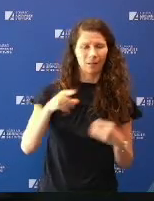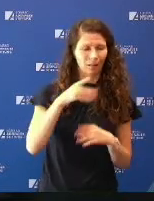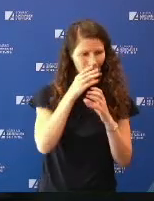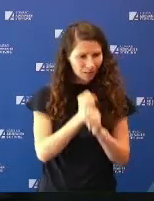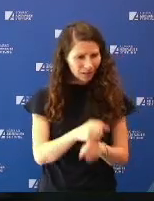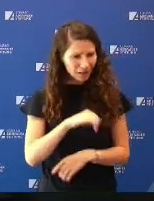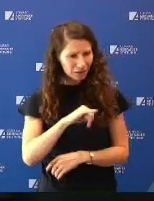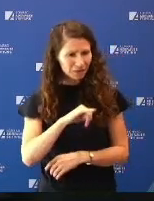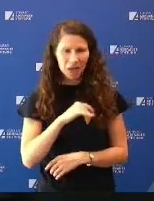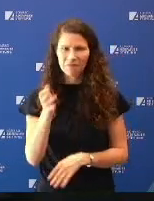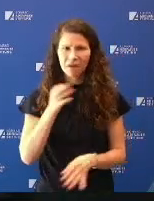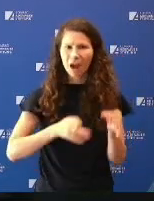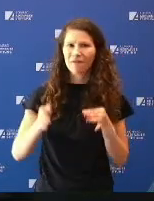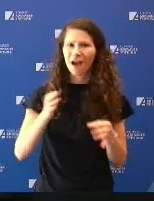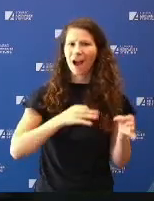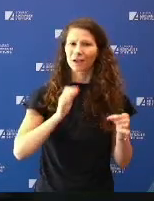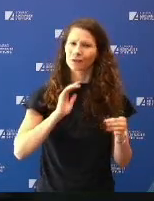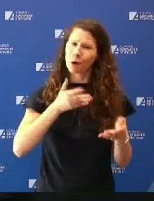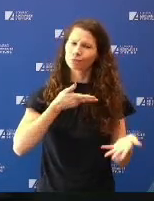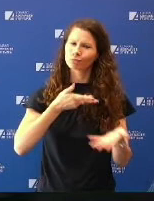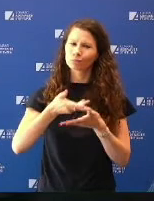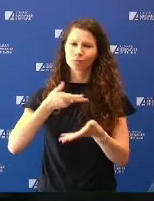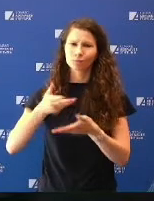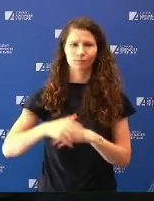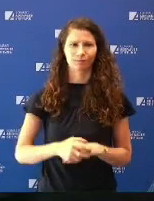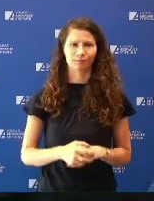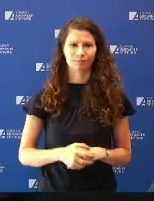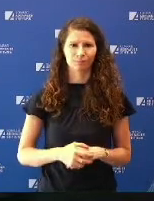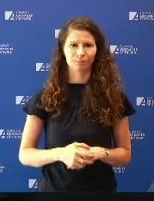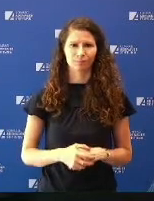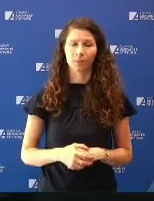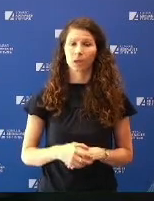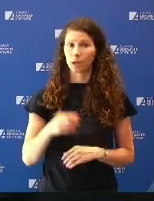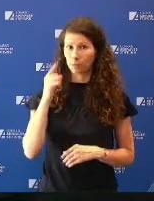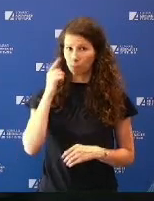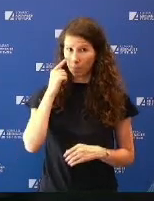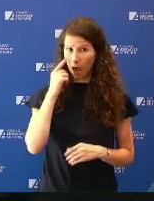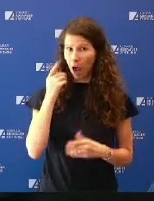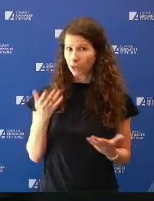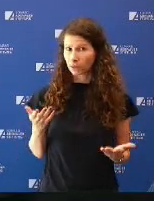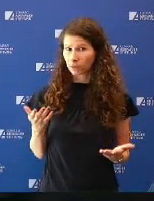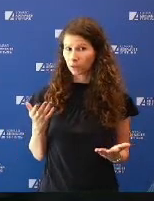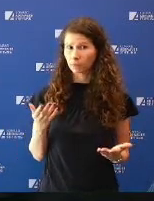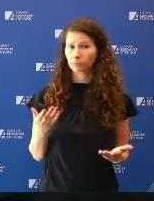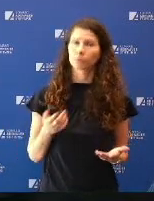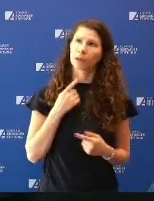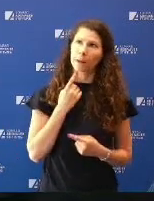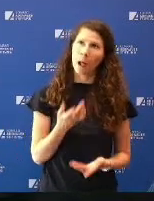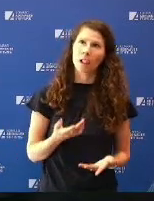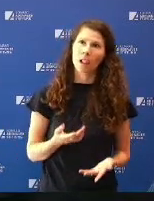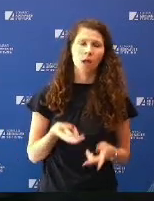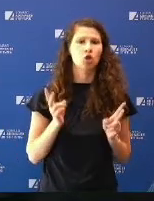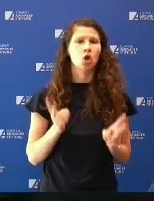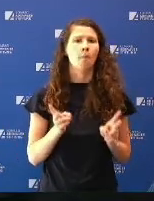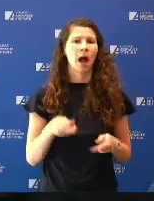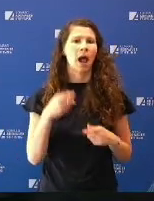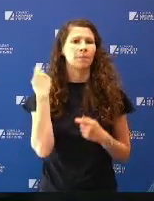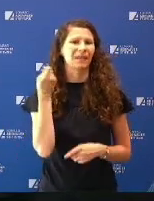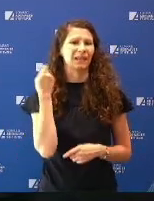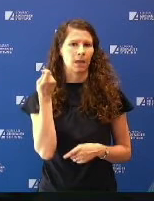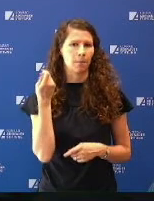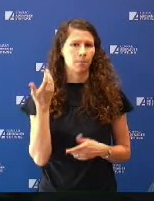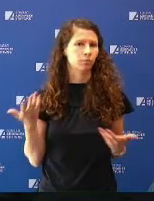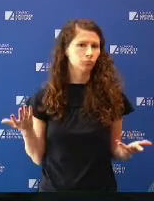fanden, interessierte Fragen gestellt haben. Und momentan im Normalbetrieb ist es jetzt so, dass wir